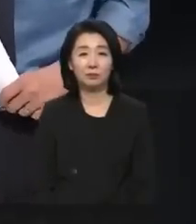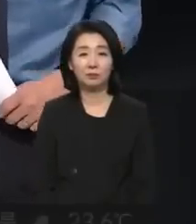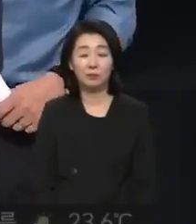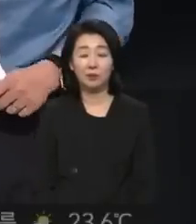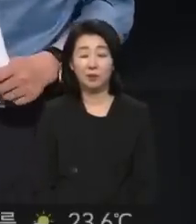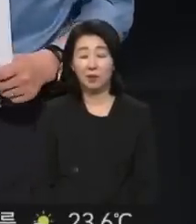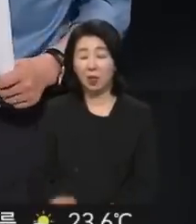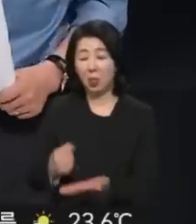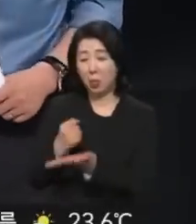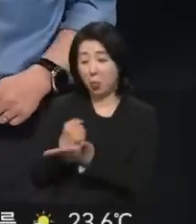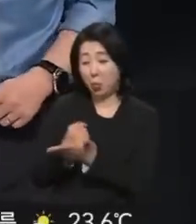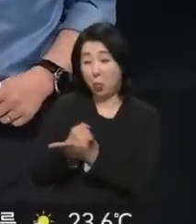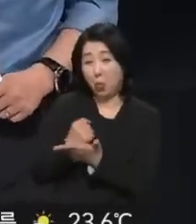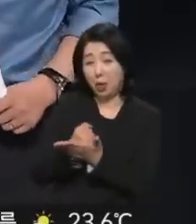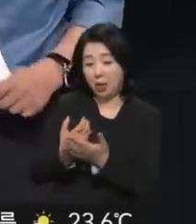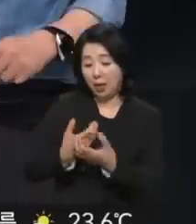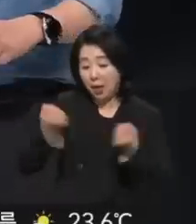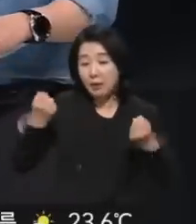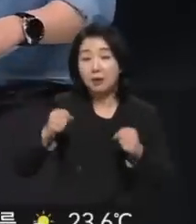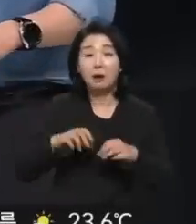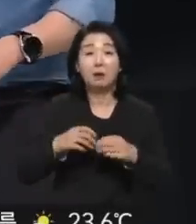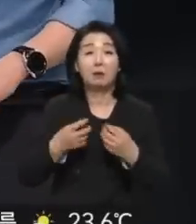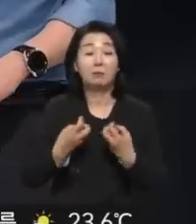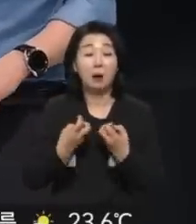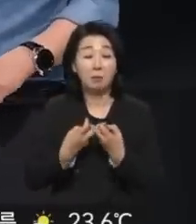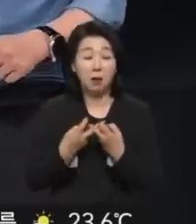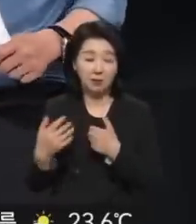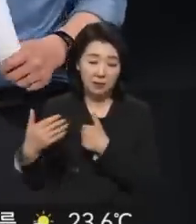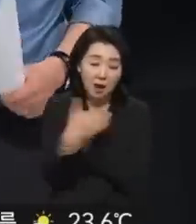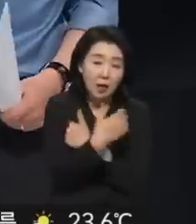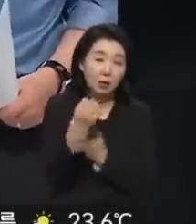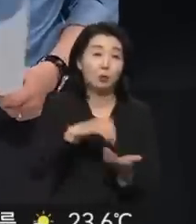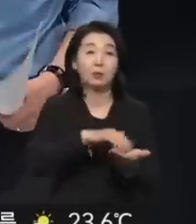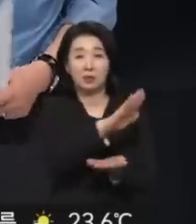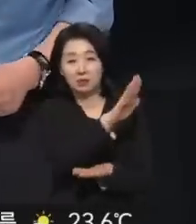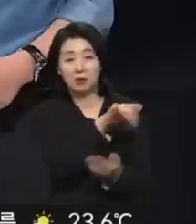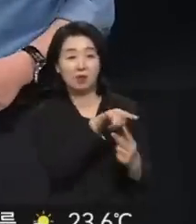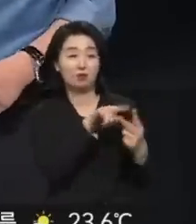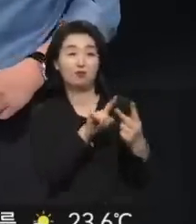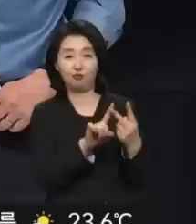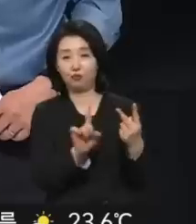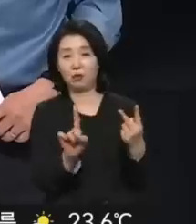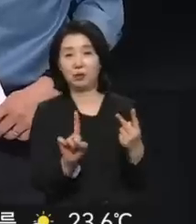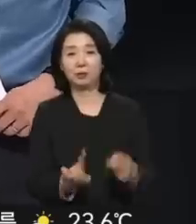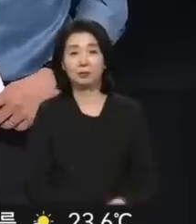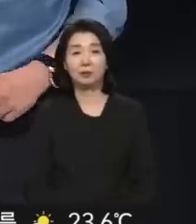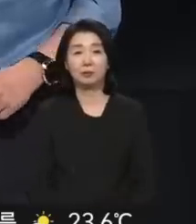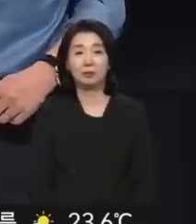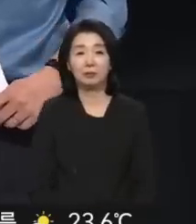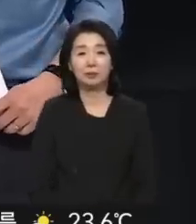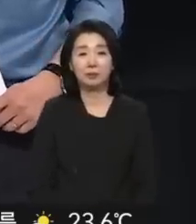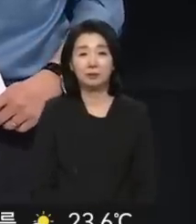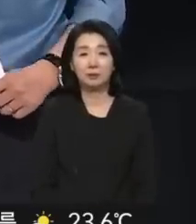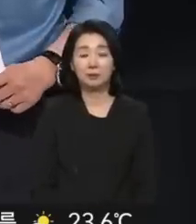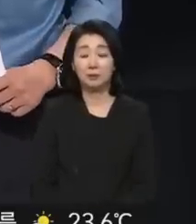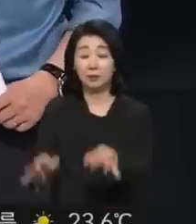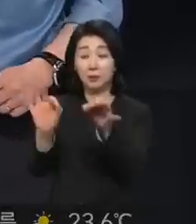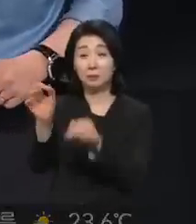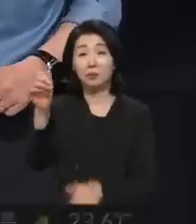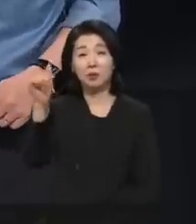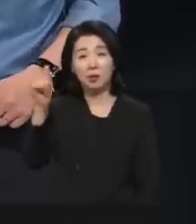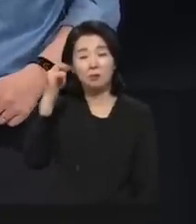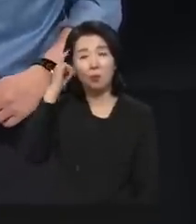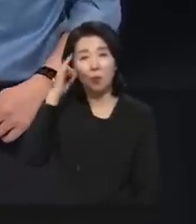이간질 세력을 해결하는 방법. 끌어안거나 내치거나 둘 중에 하나겠죠. 김기현 대표